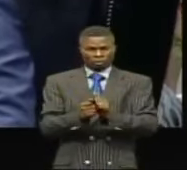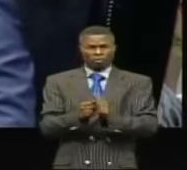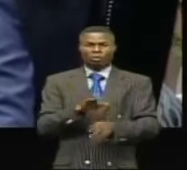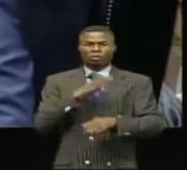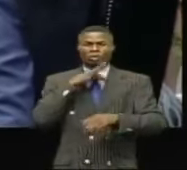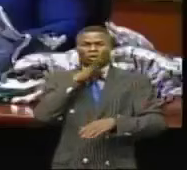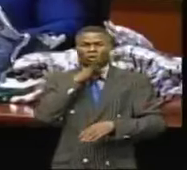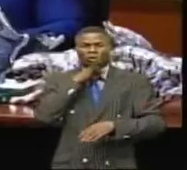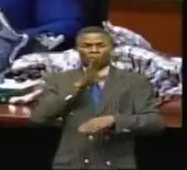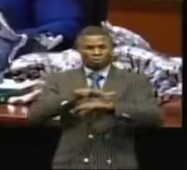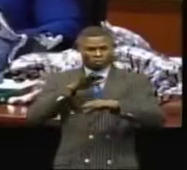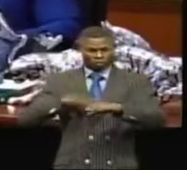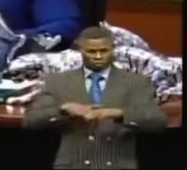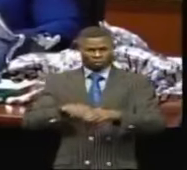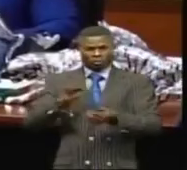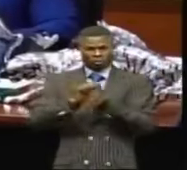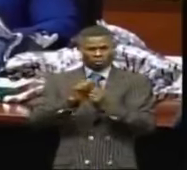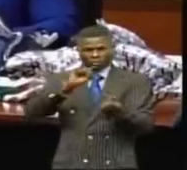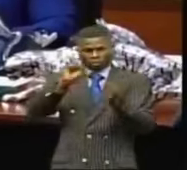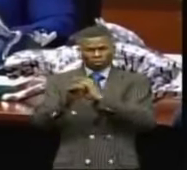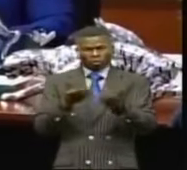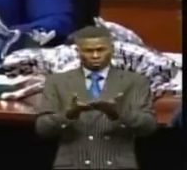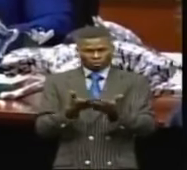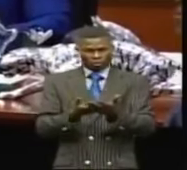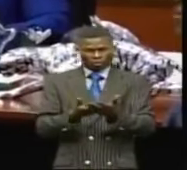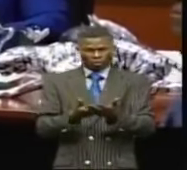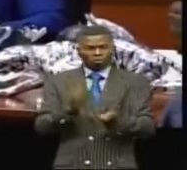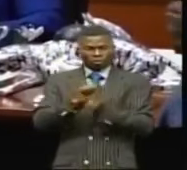ces processus de migration.